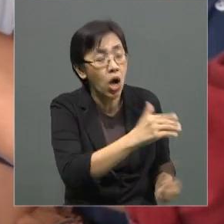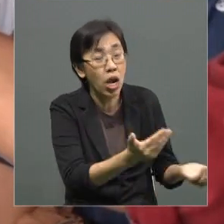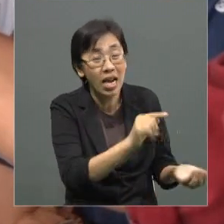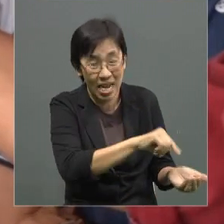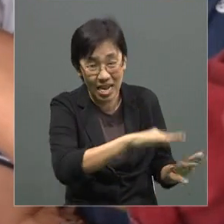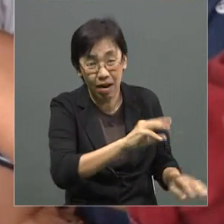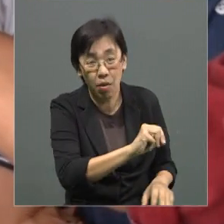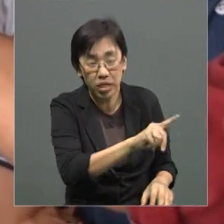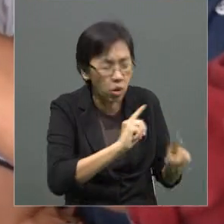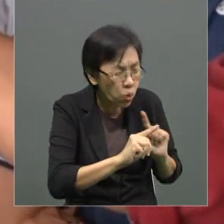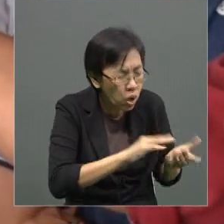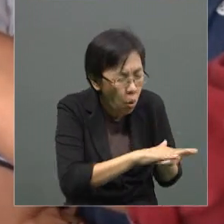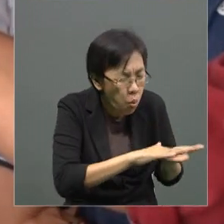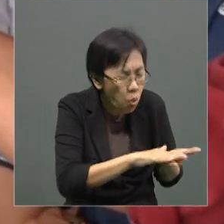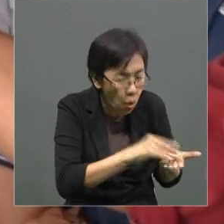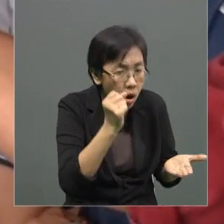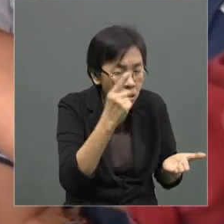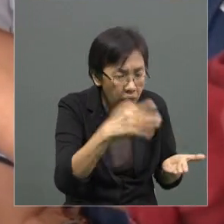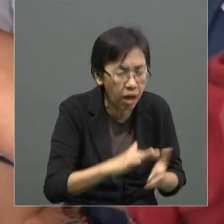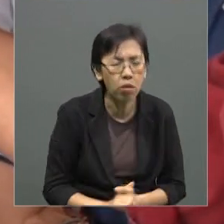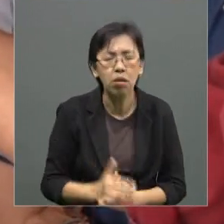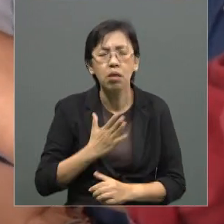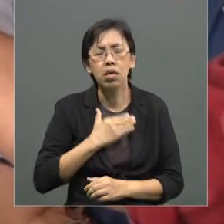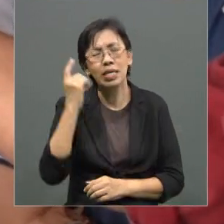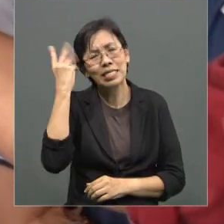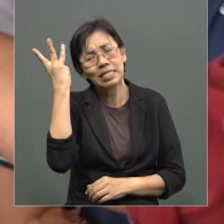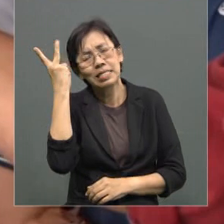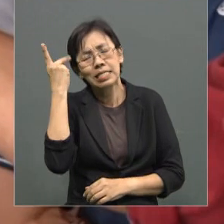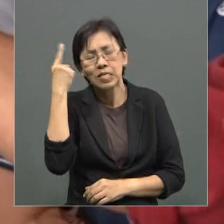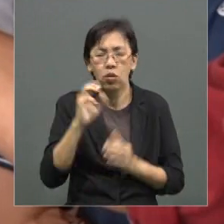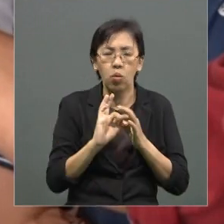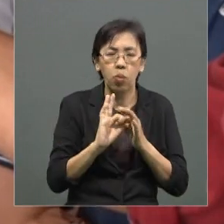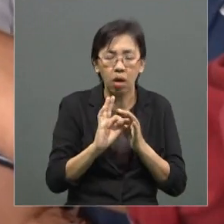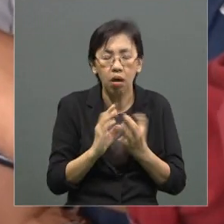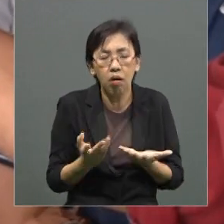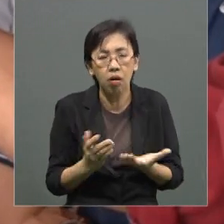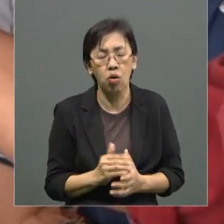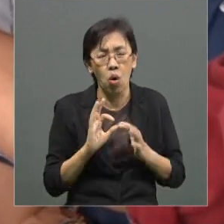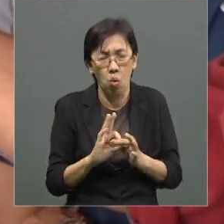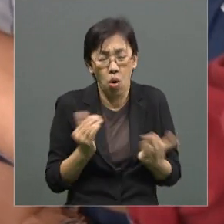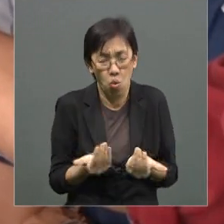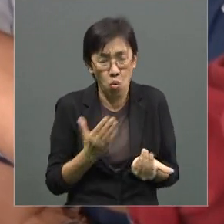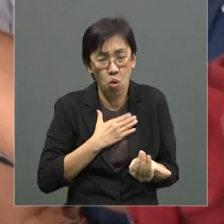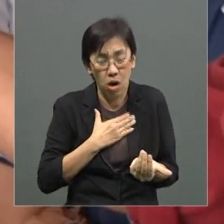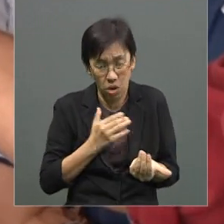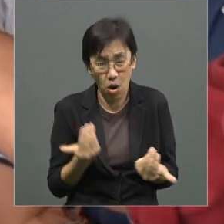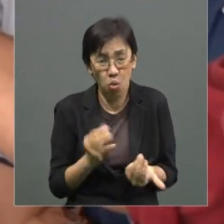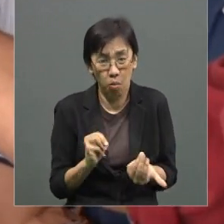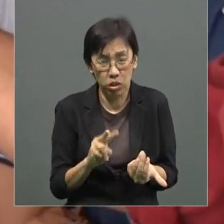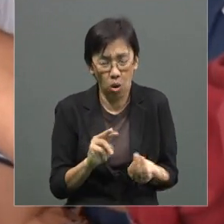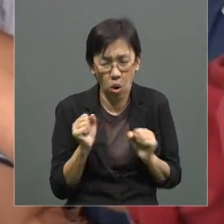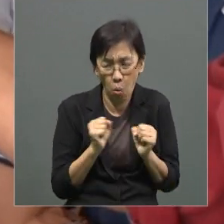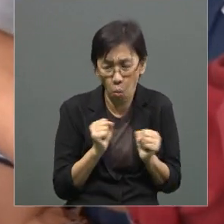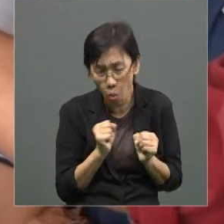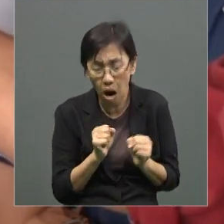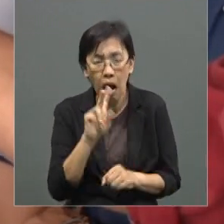นทุกวันนี้เข้าใจกันดีแล้วแต่ตอนนี้นะคะสิ่งที่หนูกังวลว่าเนี่ยตอนนี้ลูกหนูเนี่ยกลัวมากเลยกลัวว่าเนี่ยการ